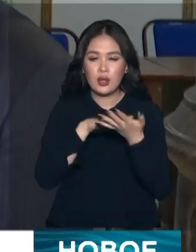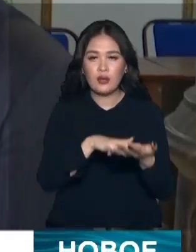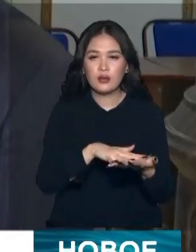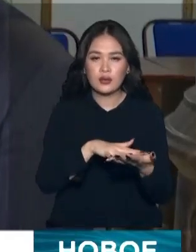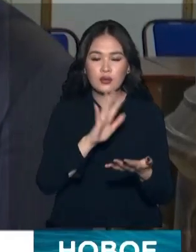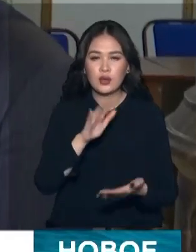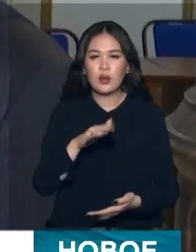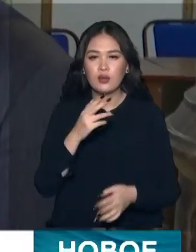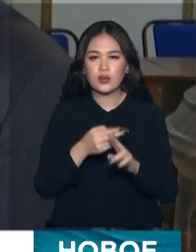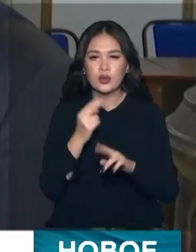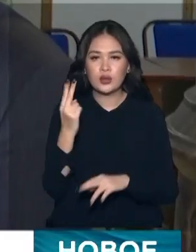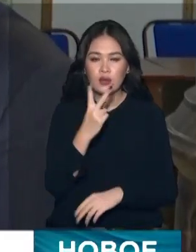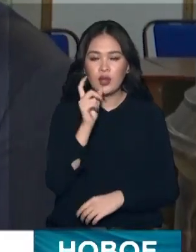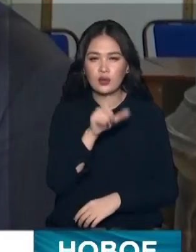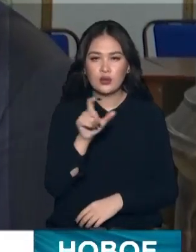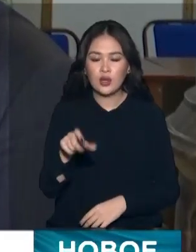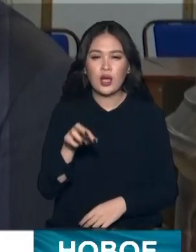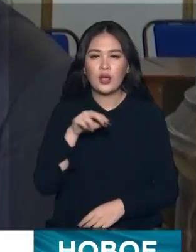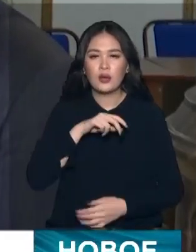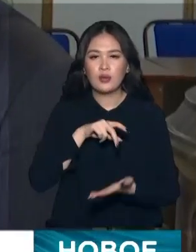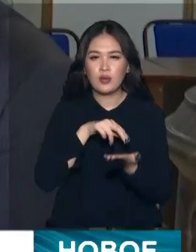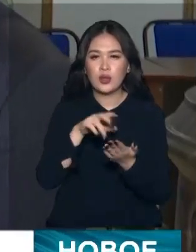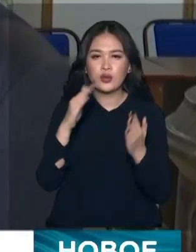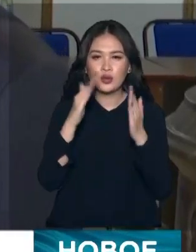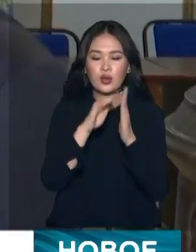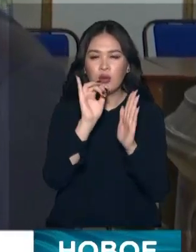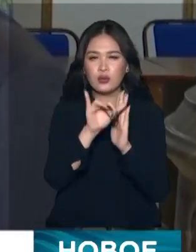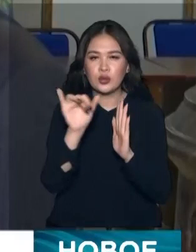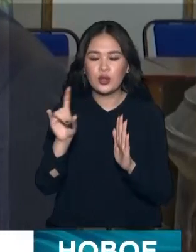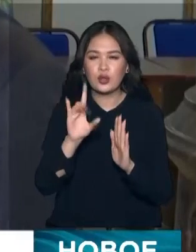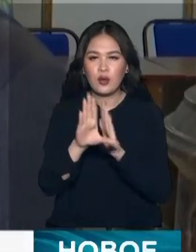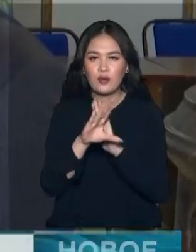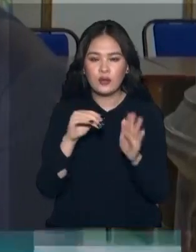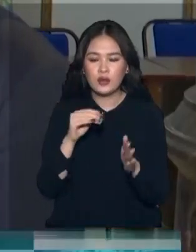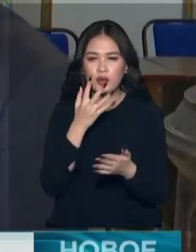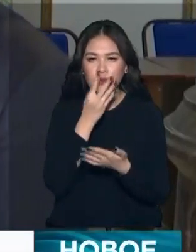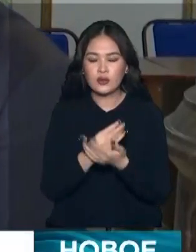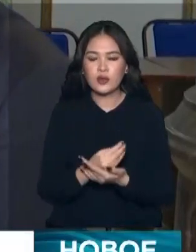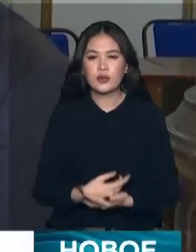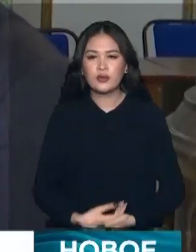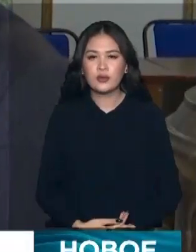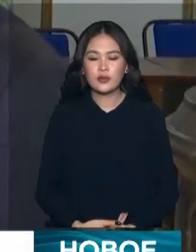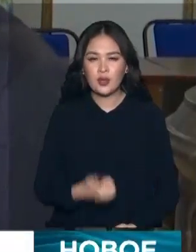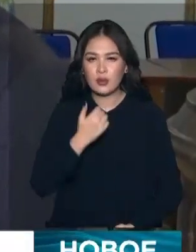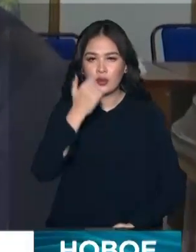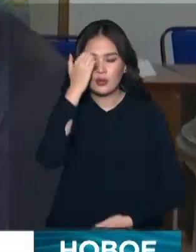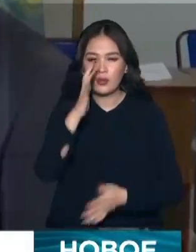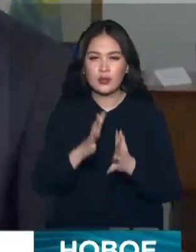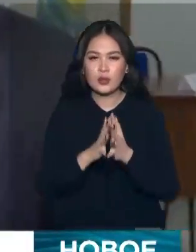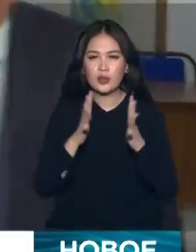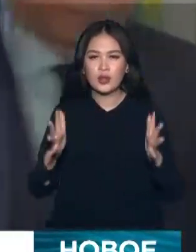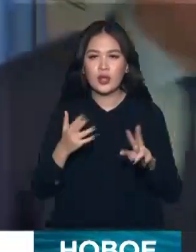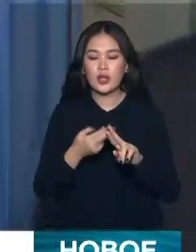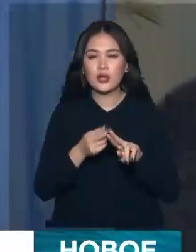также два члена комиссии со своими наблюдателями идут по домам, чтобы они проголосовали и сделали свой выбор. Спасибо вам большое. Уважаемые